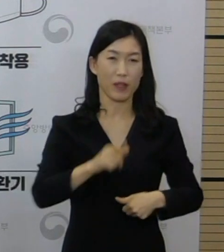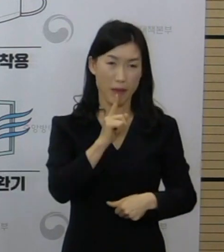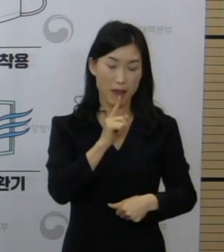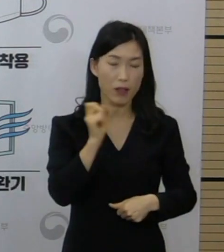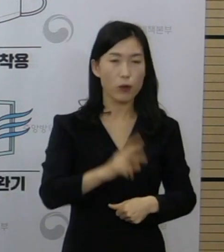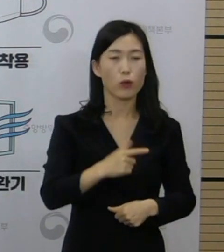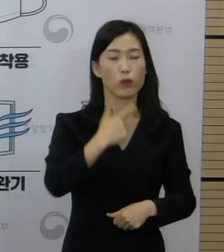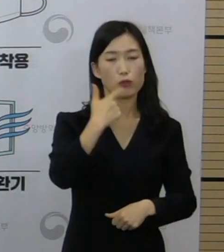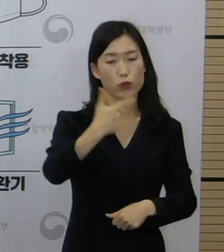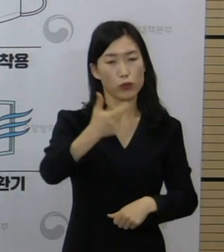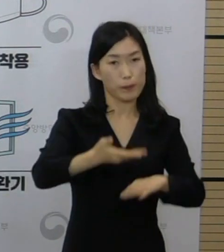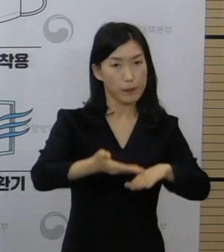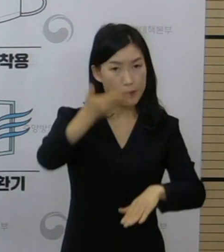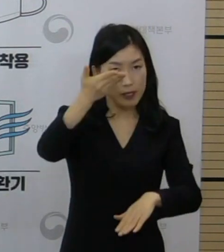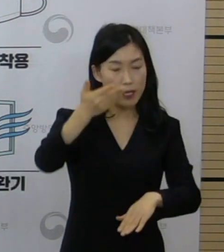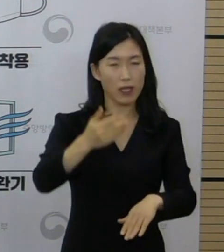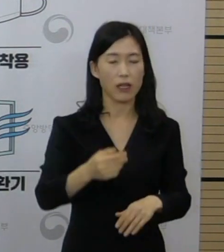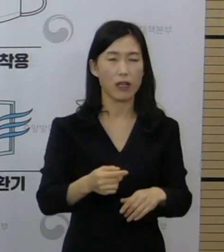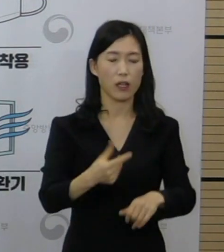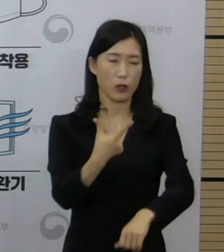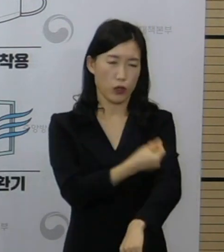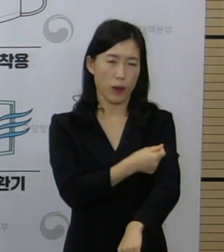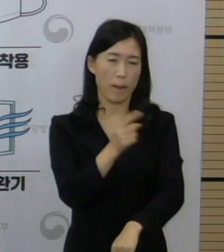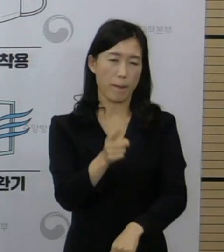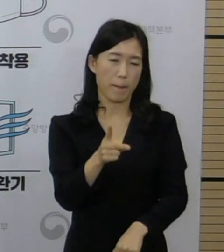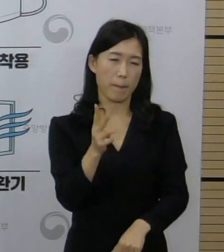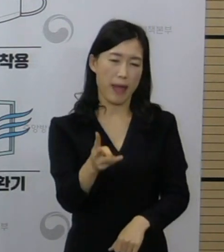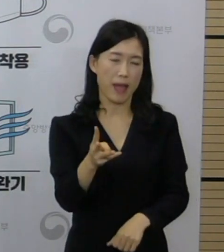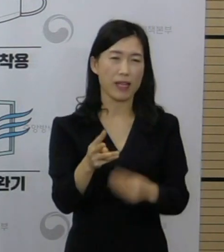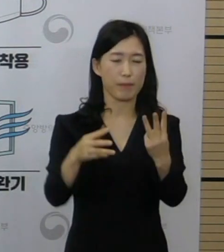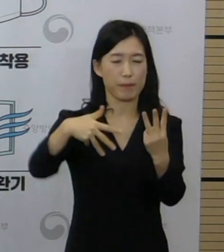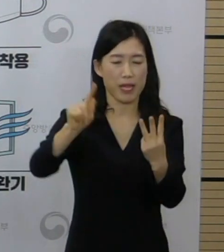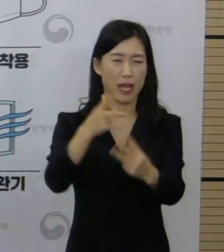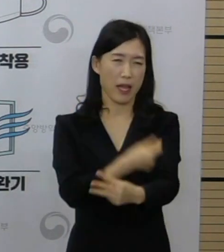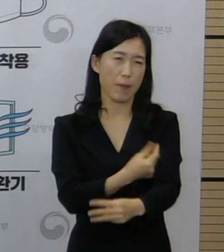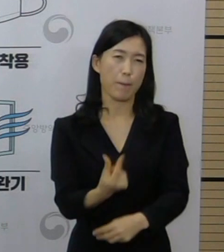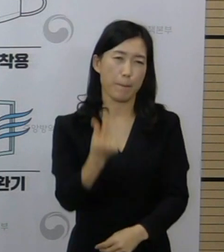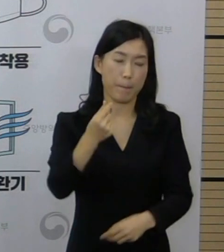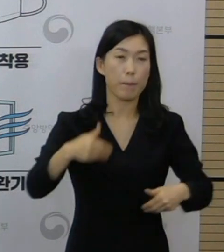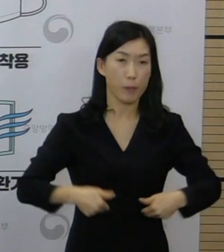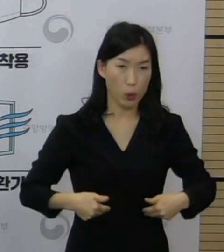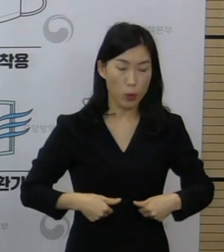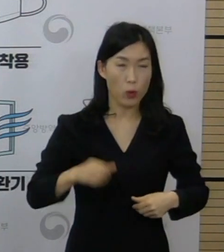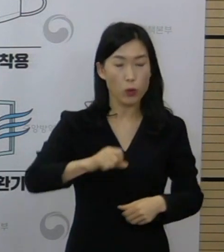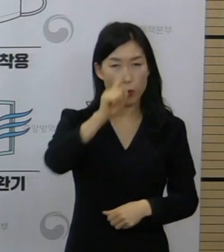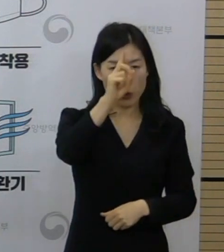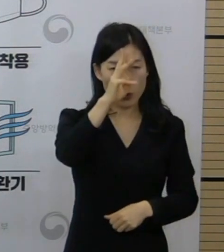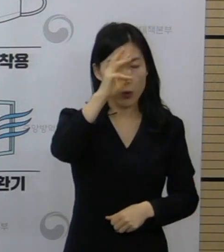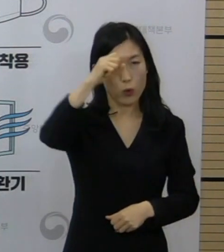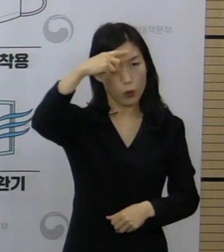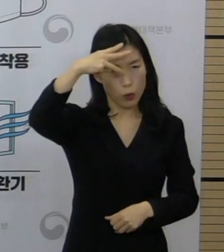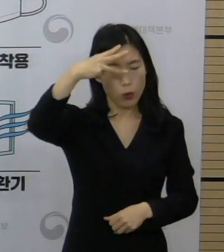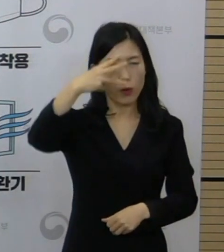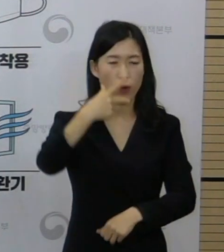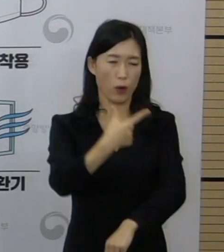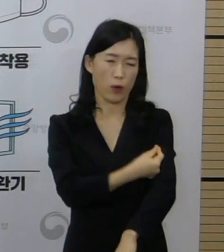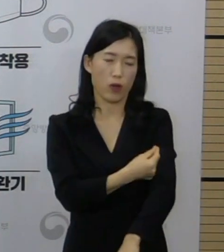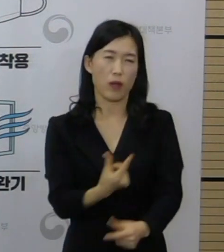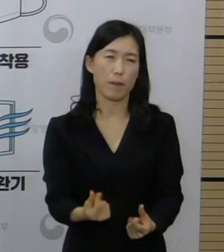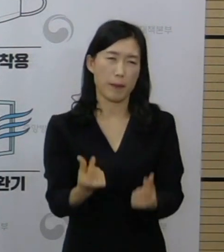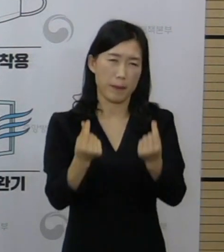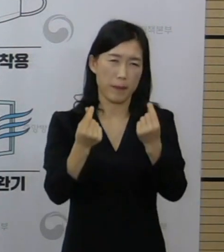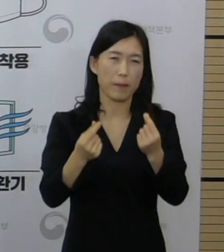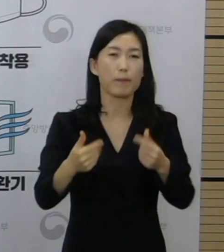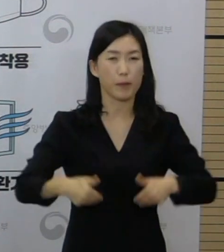60세 이상 연령에서 3차 접종의 가속화가 필요하고 중고등학생의 접종 완료가 시급하다.